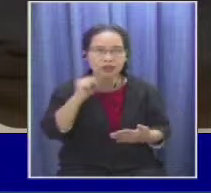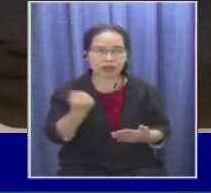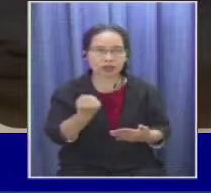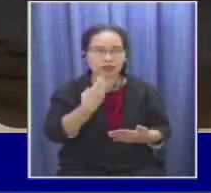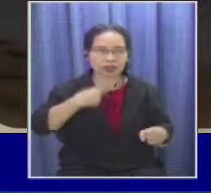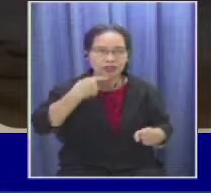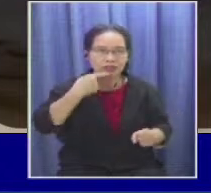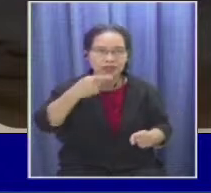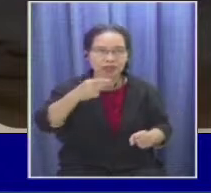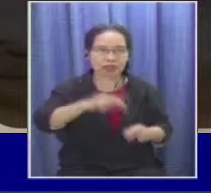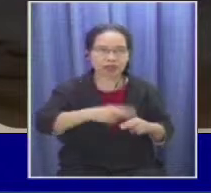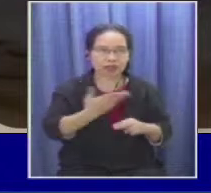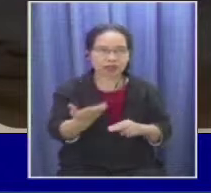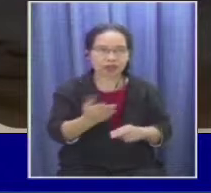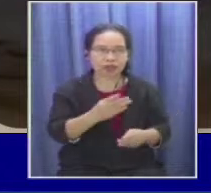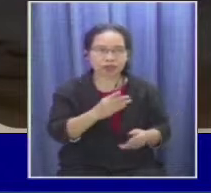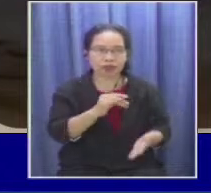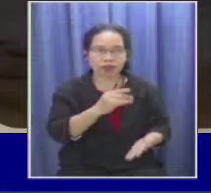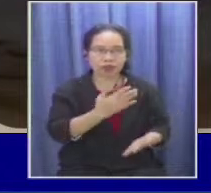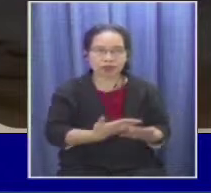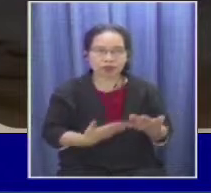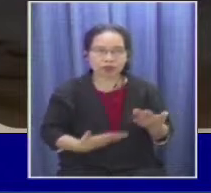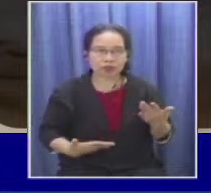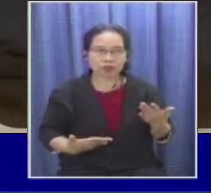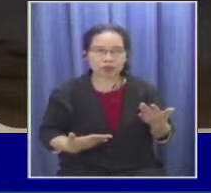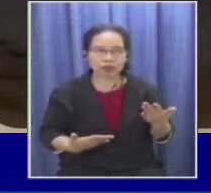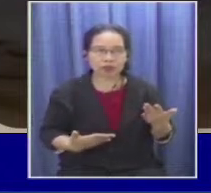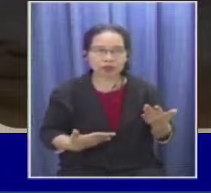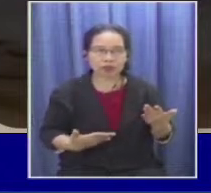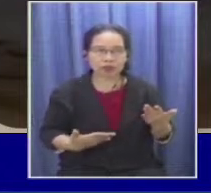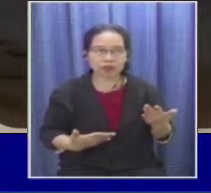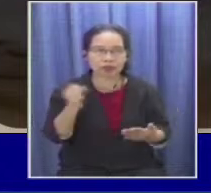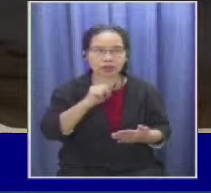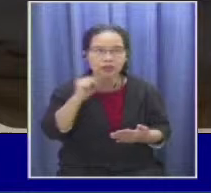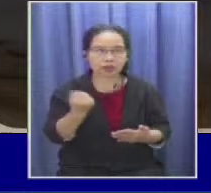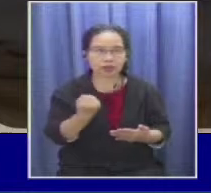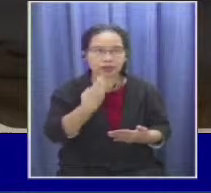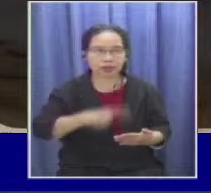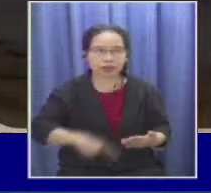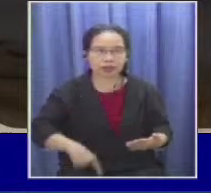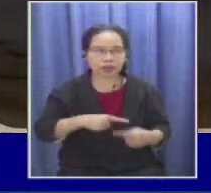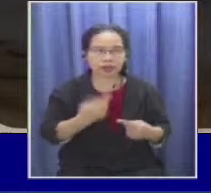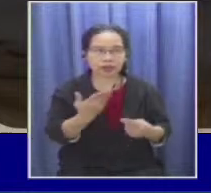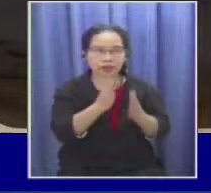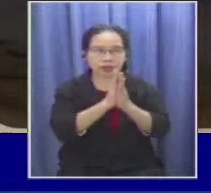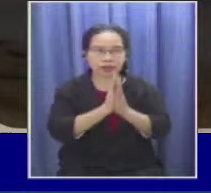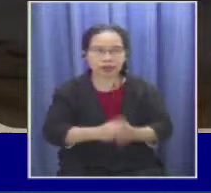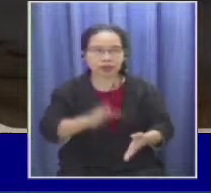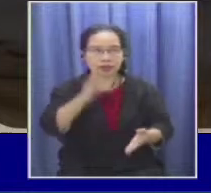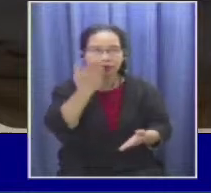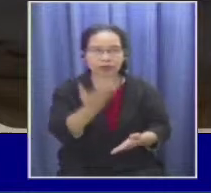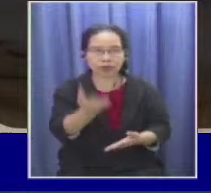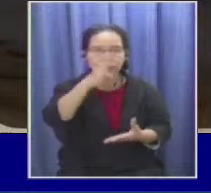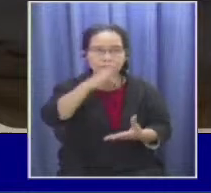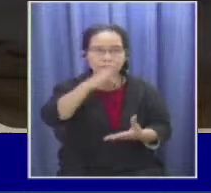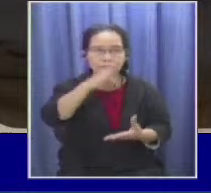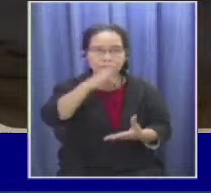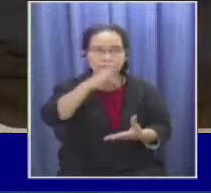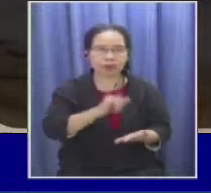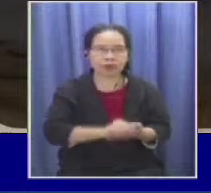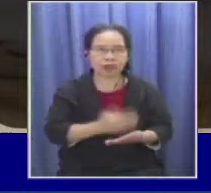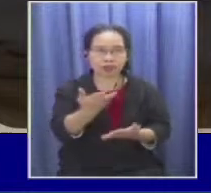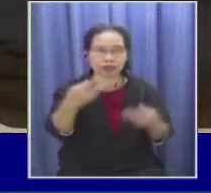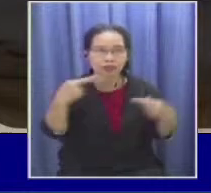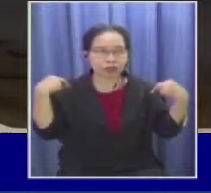Mark 11:24 yɛn ntime sɛ mo sɛ adeɛ biara mo bɛsrɛ mo mpaebɔ mu no monyini